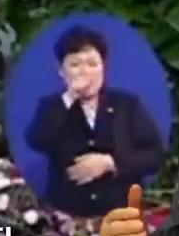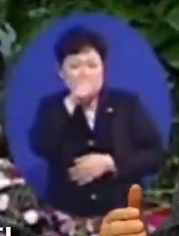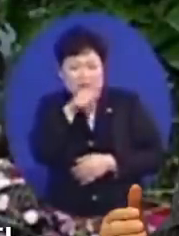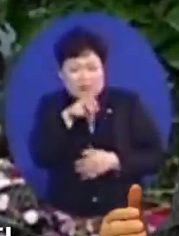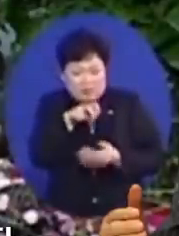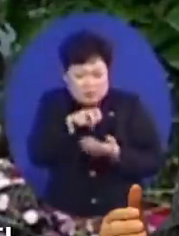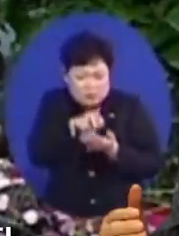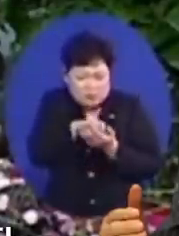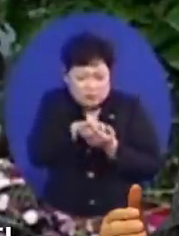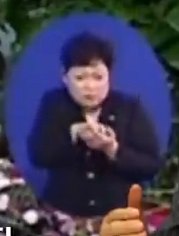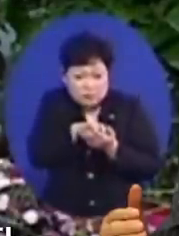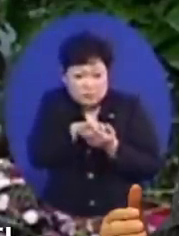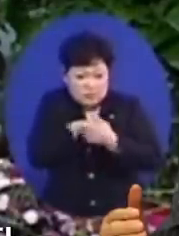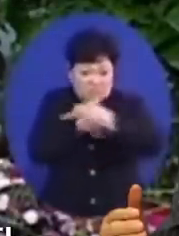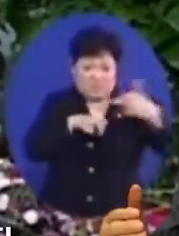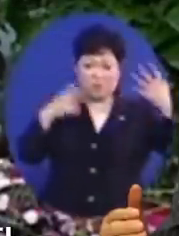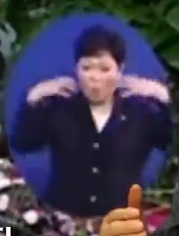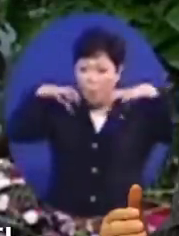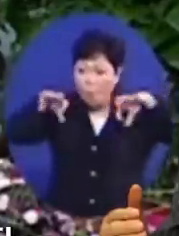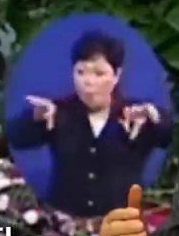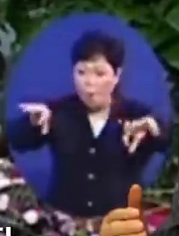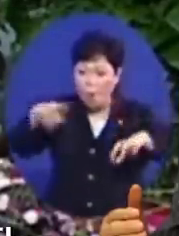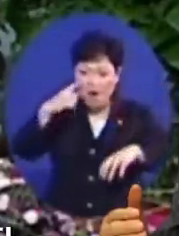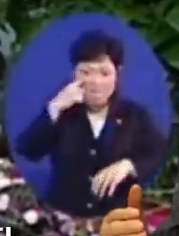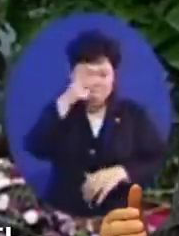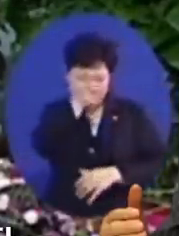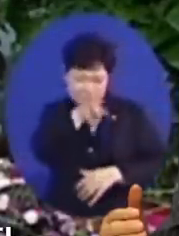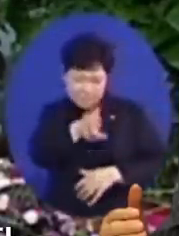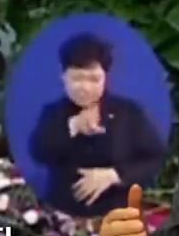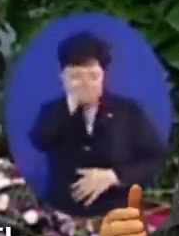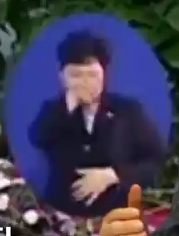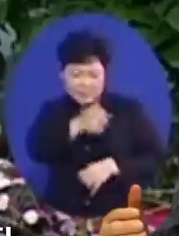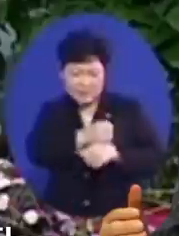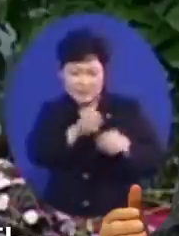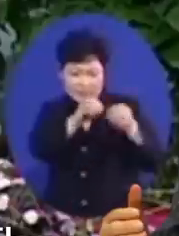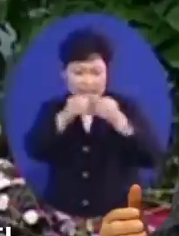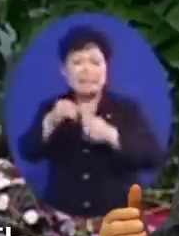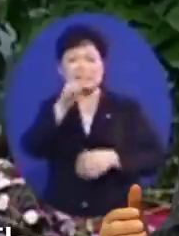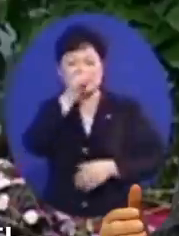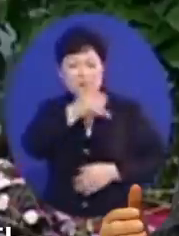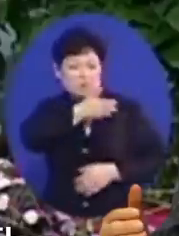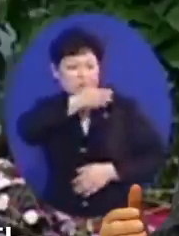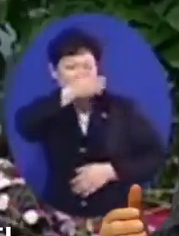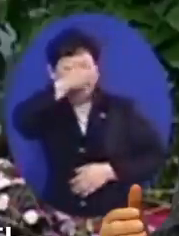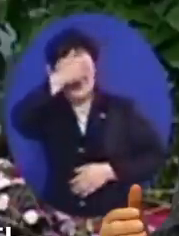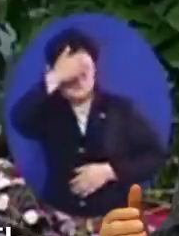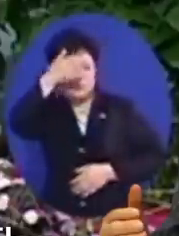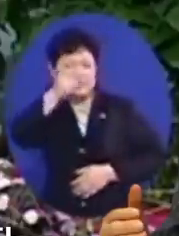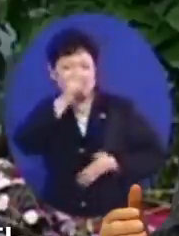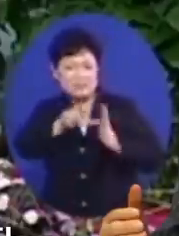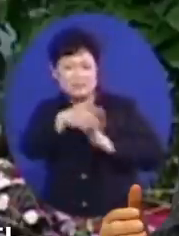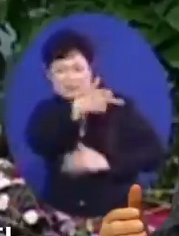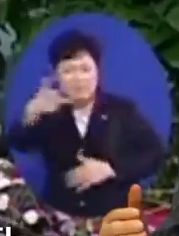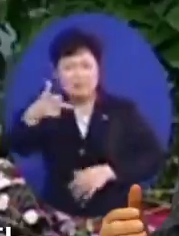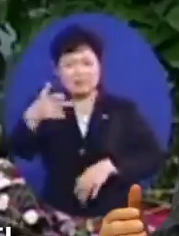호랑이를 노려보는 그림입니다. 그 그림 아래 이런 글이 적혀 있습니다. 꿈을 꿀 때는 크게 꾸어라.